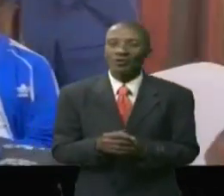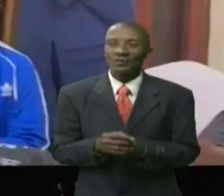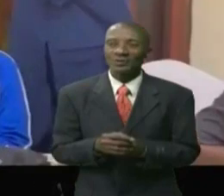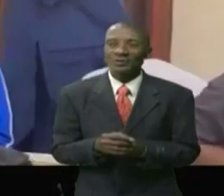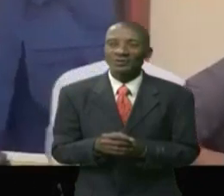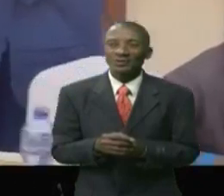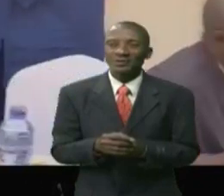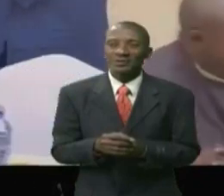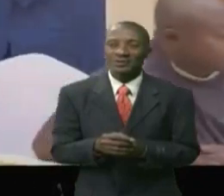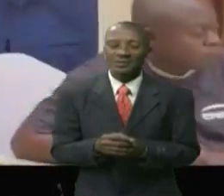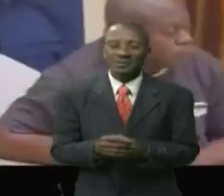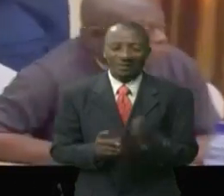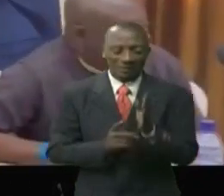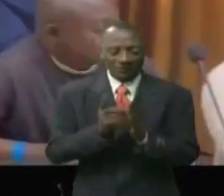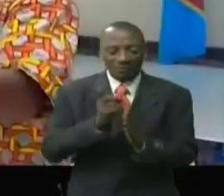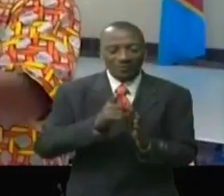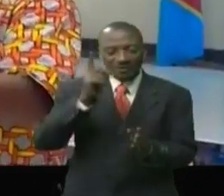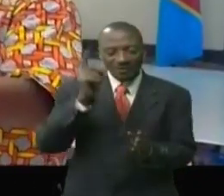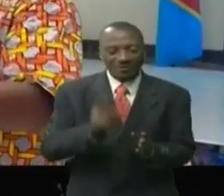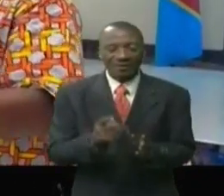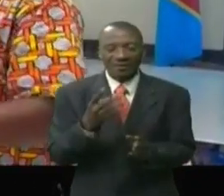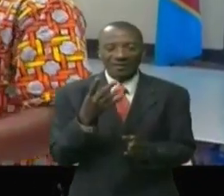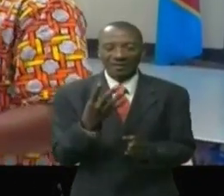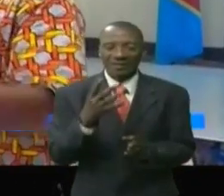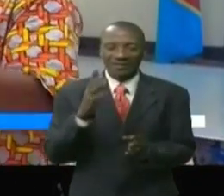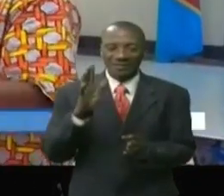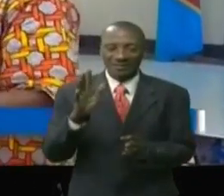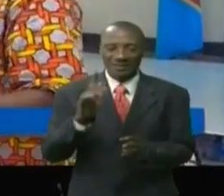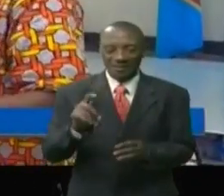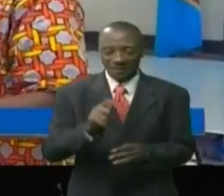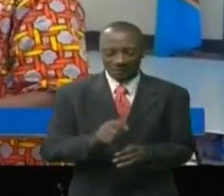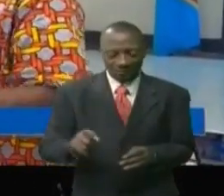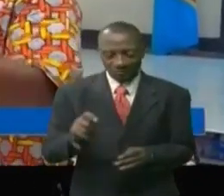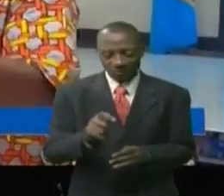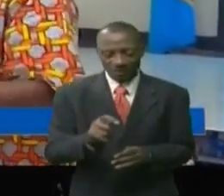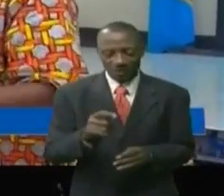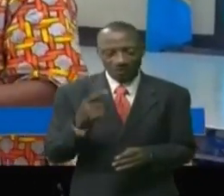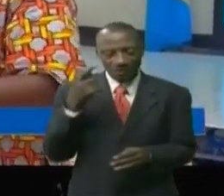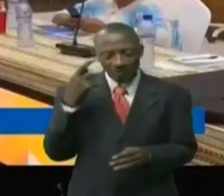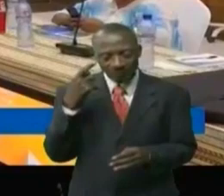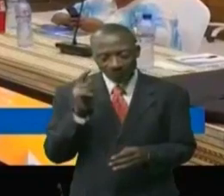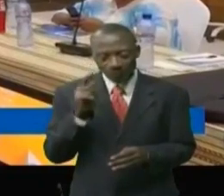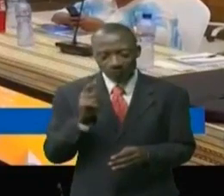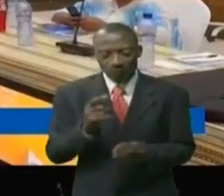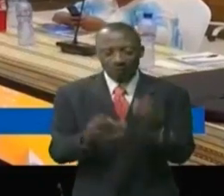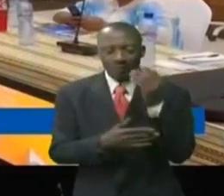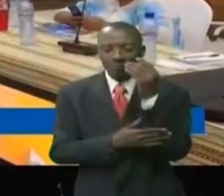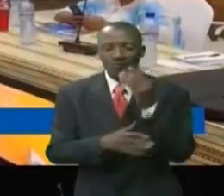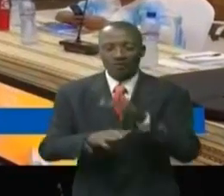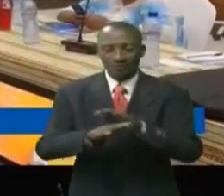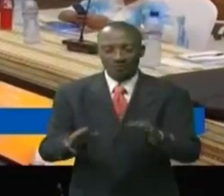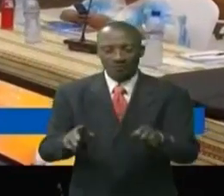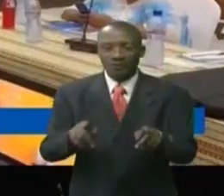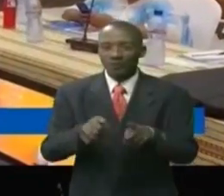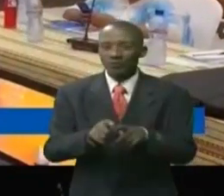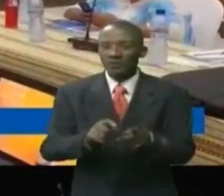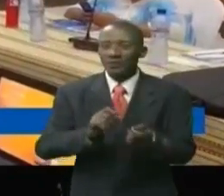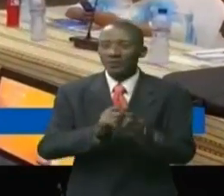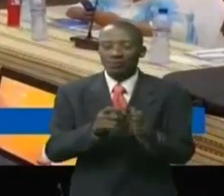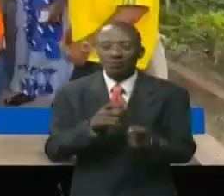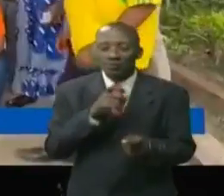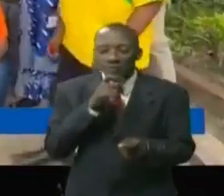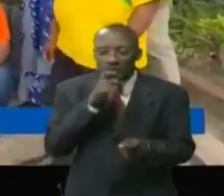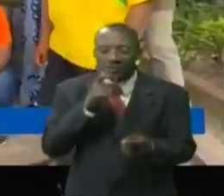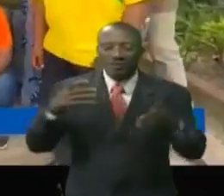145 territoires la lutte contre la pauvreté et le réchauffement climatique et l'innovation ces concepts nouveaux